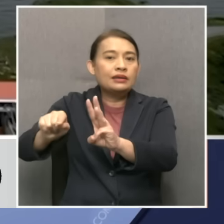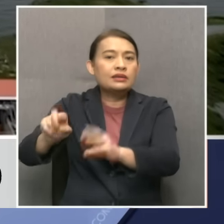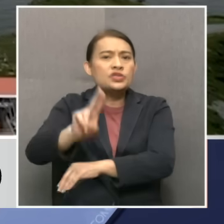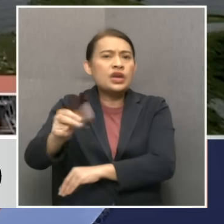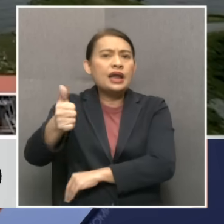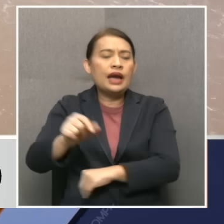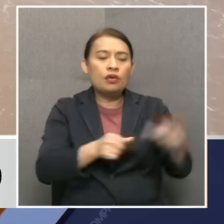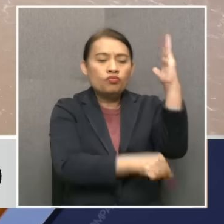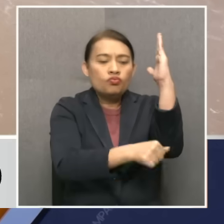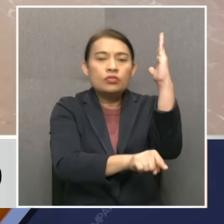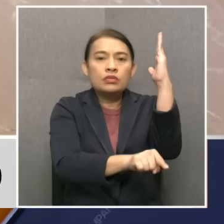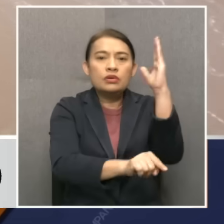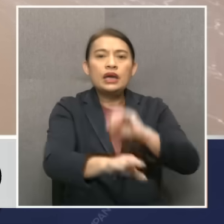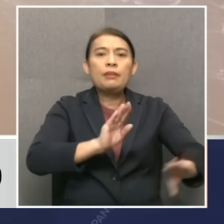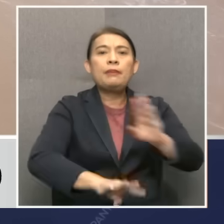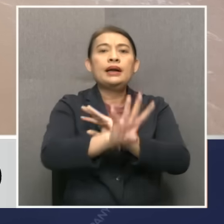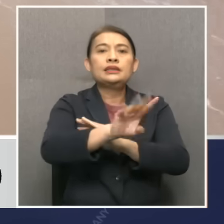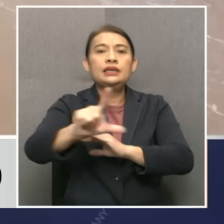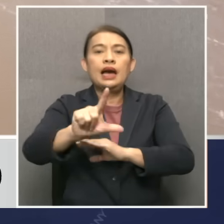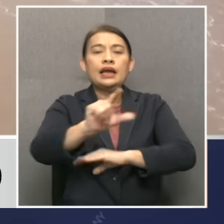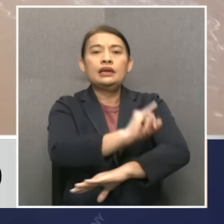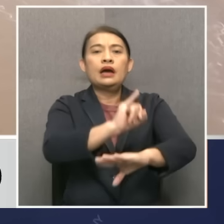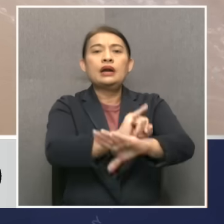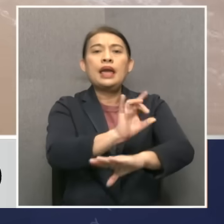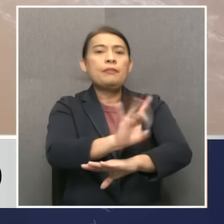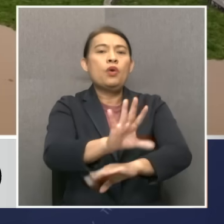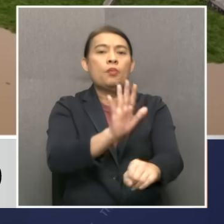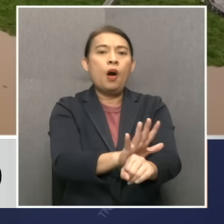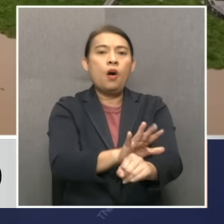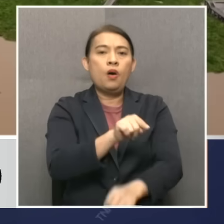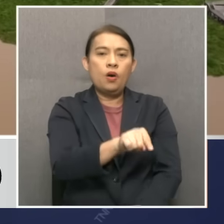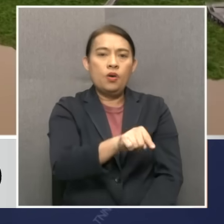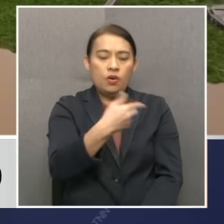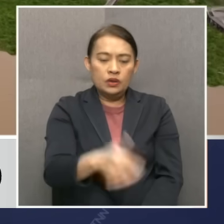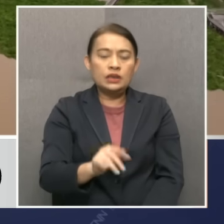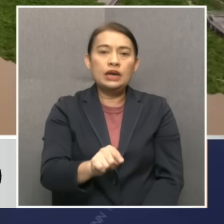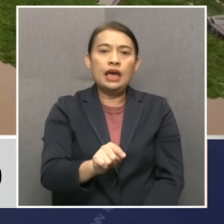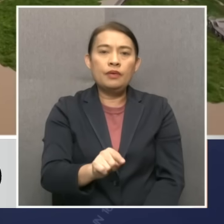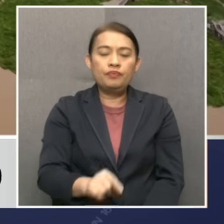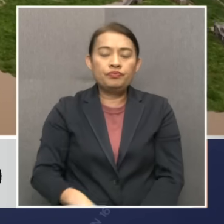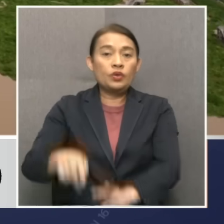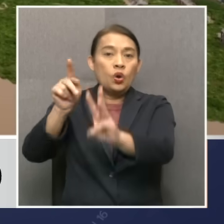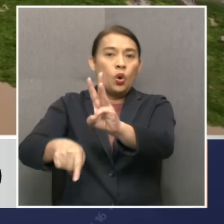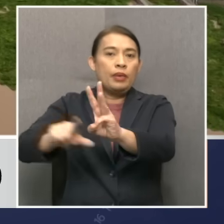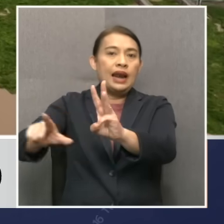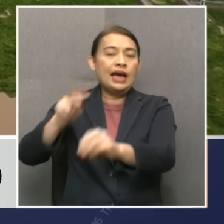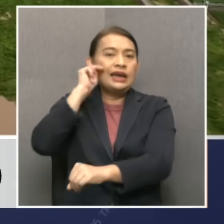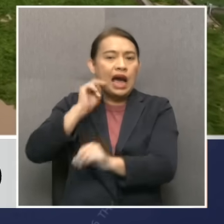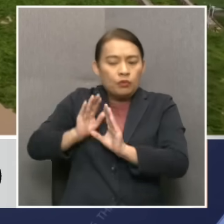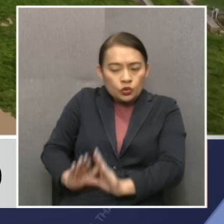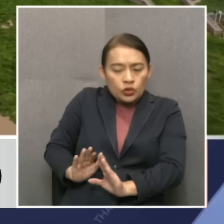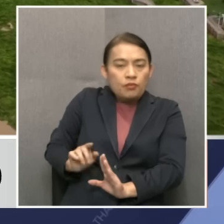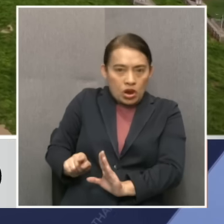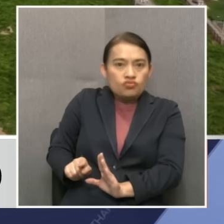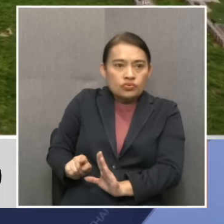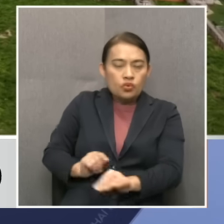ะปลูกได้อย่างมาก4ล้านไร ่ นะฮะแต่ในทางปฏิบัติแล้วเนี่ยเขาก็จะไม่ใช้หมด 6,000 ล้านที่มีอยู่หรอกเขาจะเก็บไว้เต